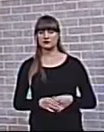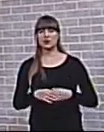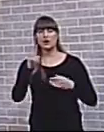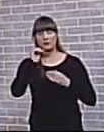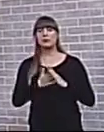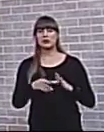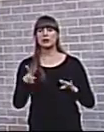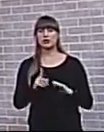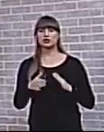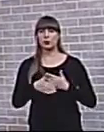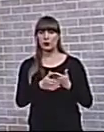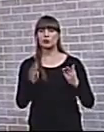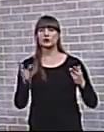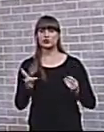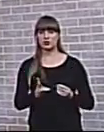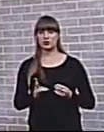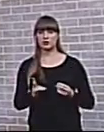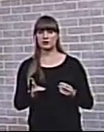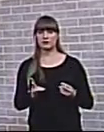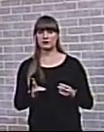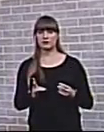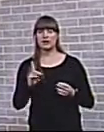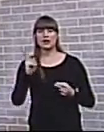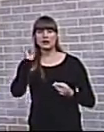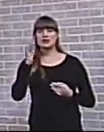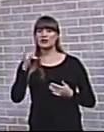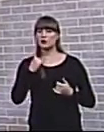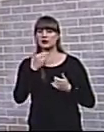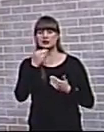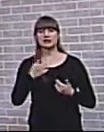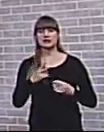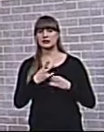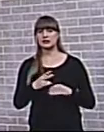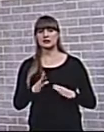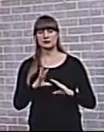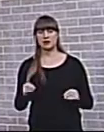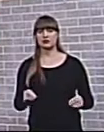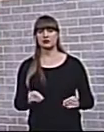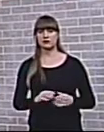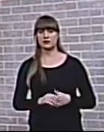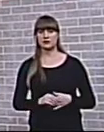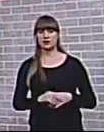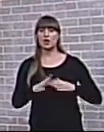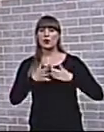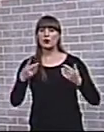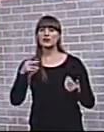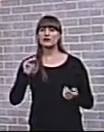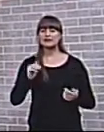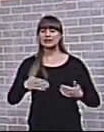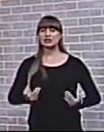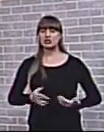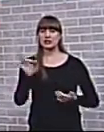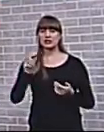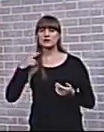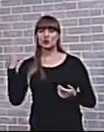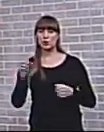Понимали, что помощь нужна. Тогда у нас не спрашивали, у них тогда не спрашивали. Более 20 тысяч жителей